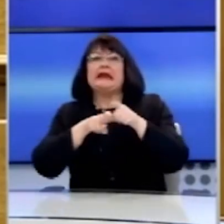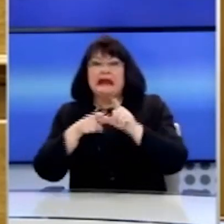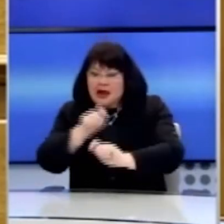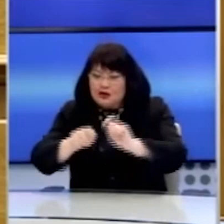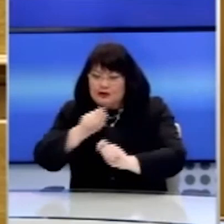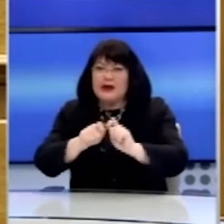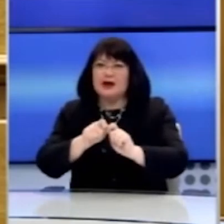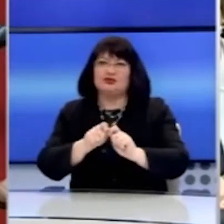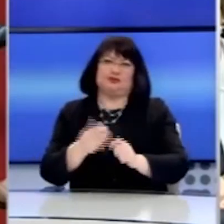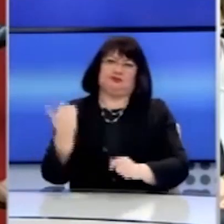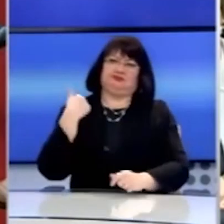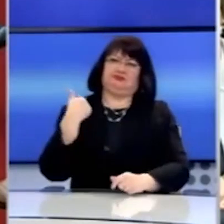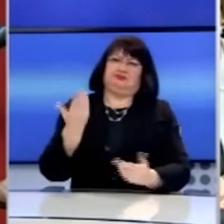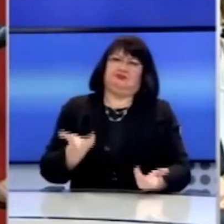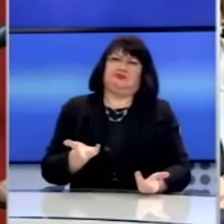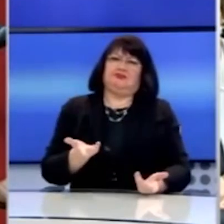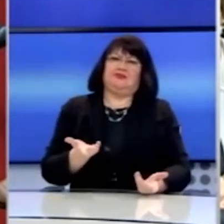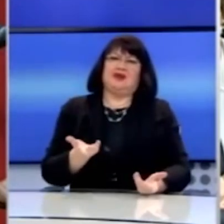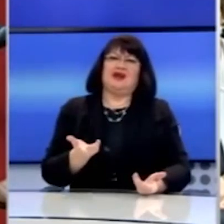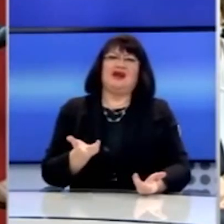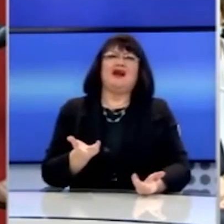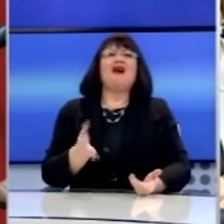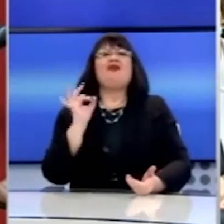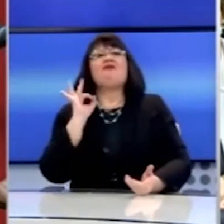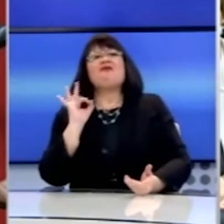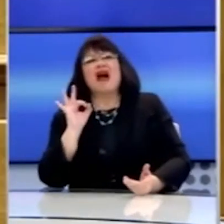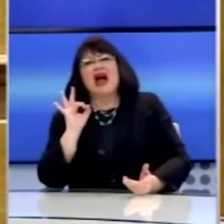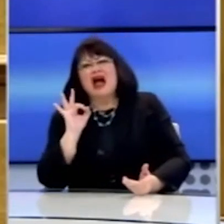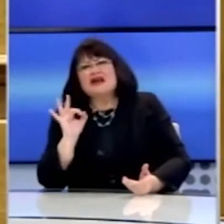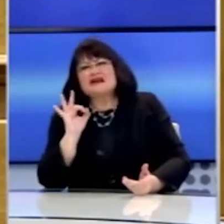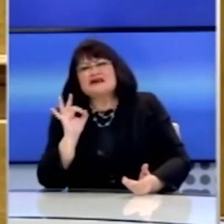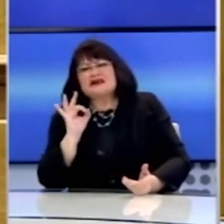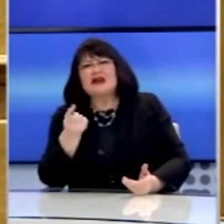ζητήσατε να κρατικοποιηθεί η Pfizer και η AstraZeneca με ένα νόμο και με ένα άρθρο.